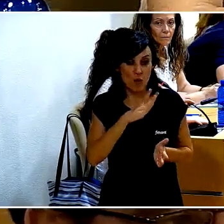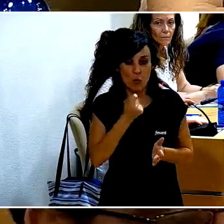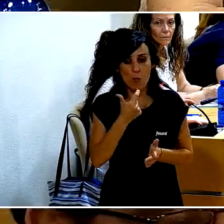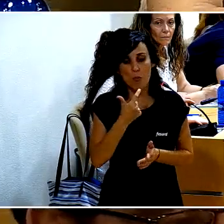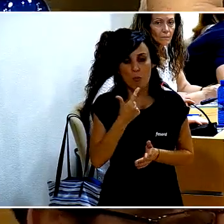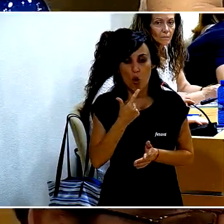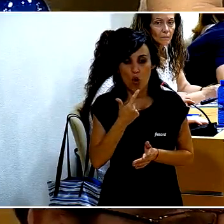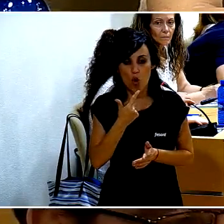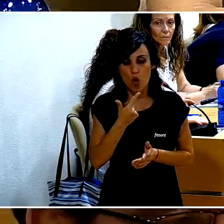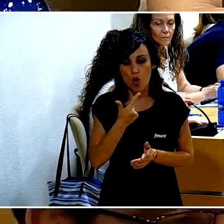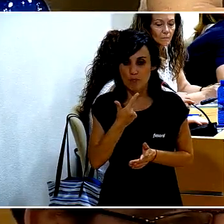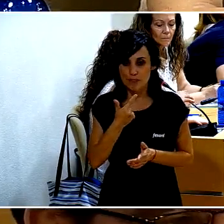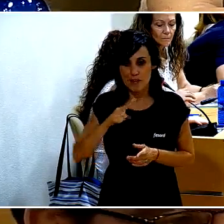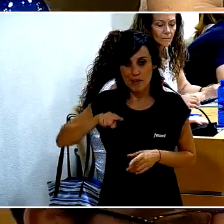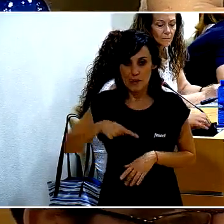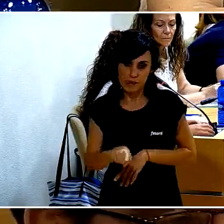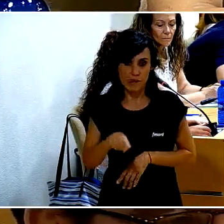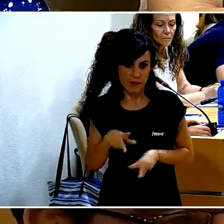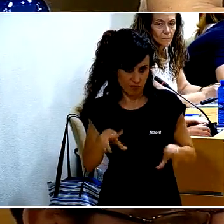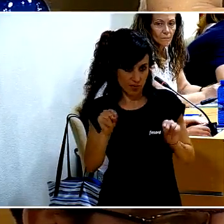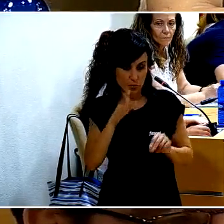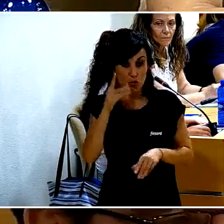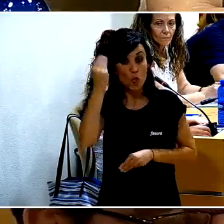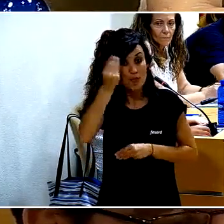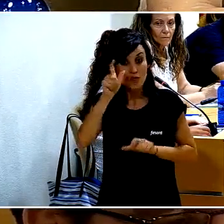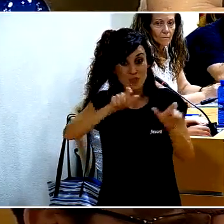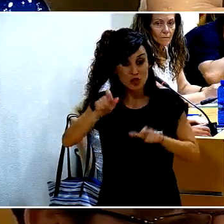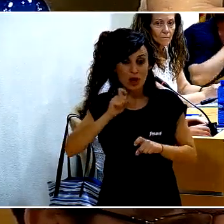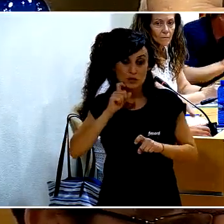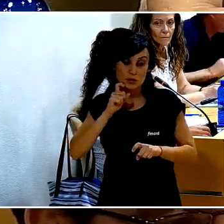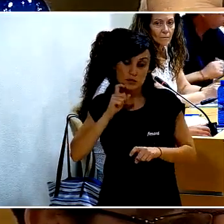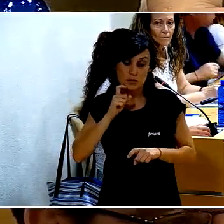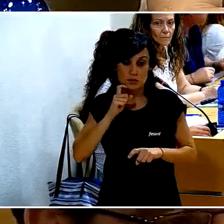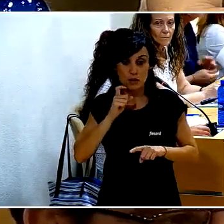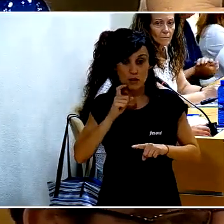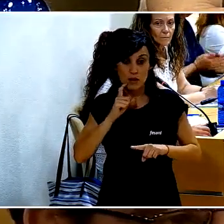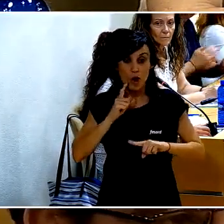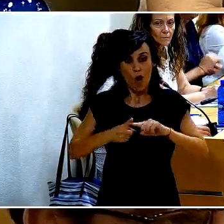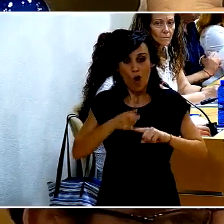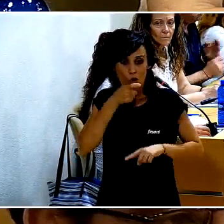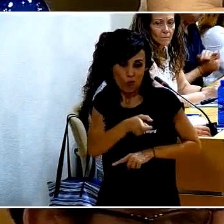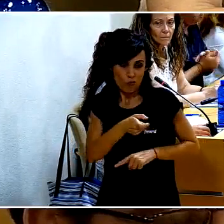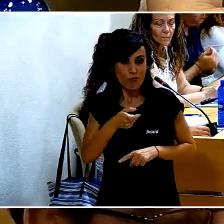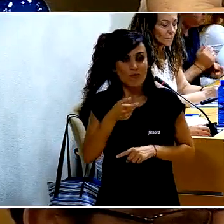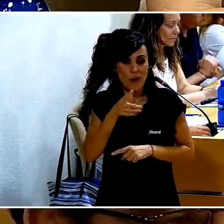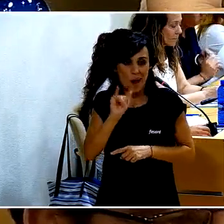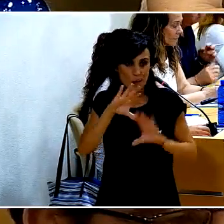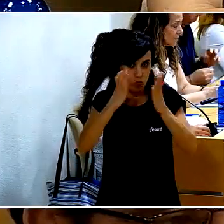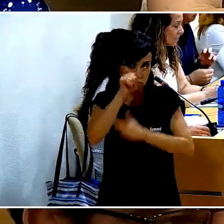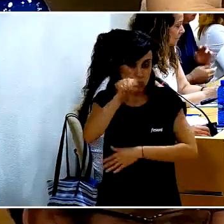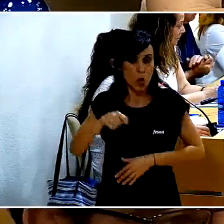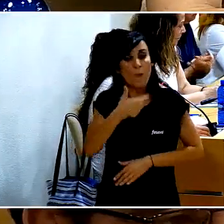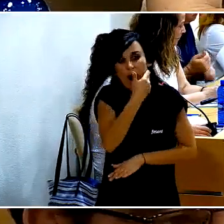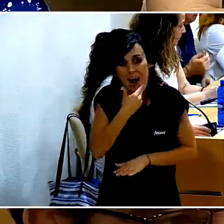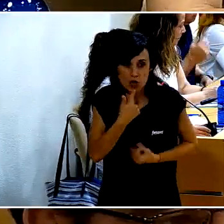la soga al coll, perquè jo pense que persones homòfobes n'hi ha en tots els llocs. T'ho dic del carinyo, eh? Però és que m'ha paregut molt